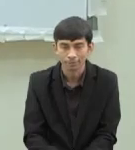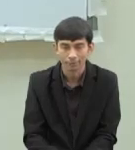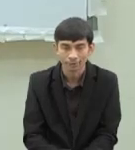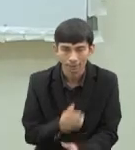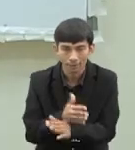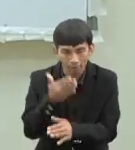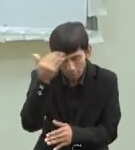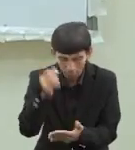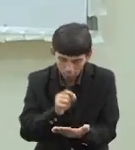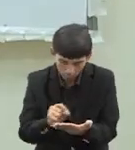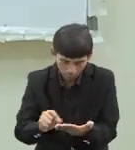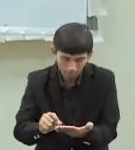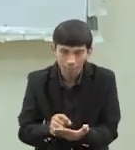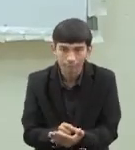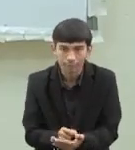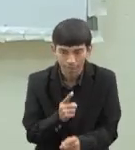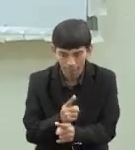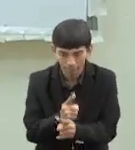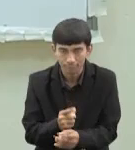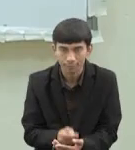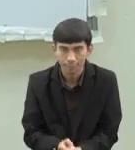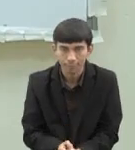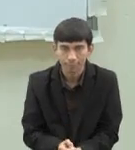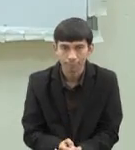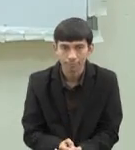nọt để con trời cho nói xâm nuôi chùm mùi nè cửu.